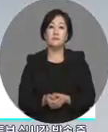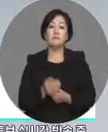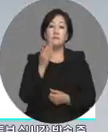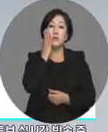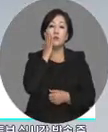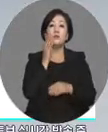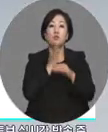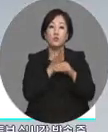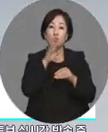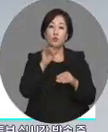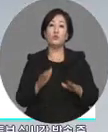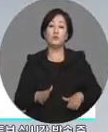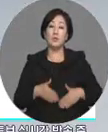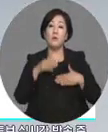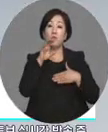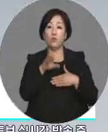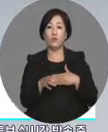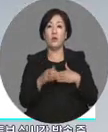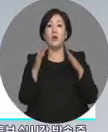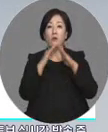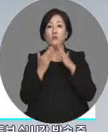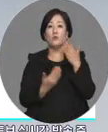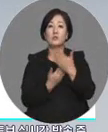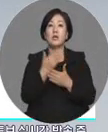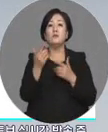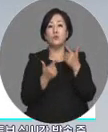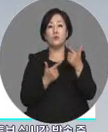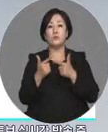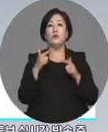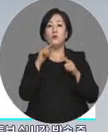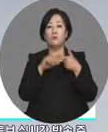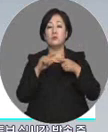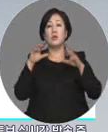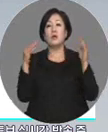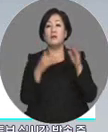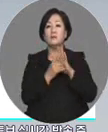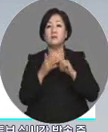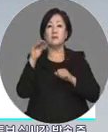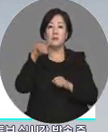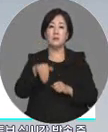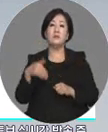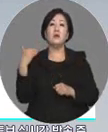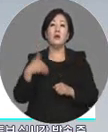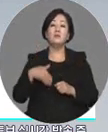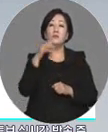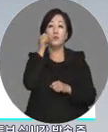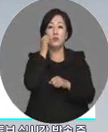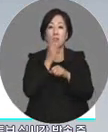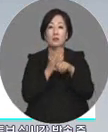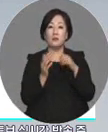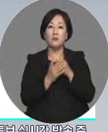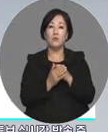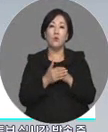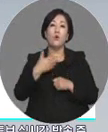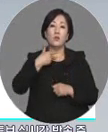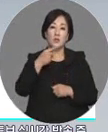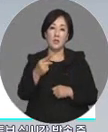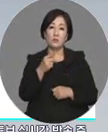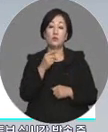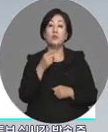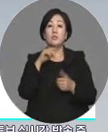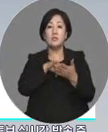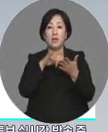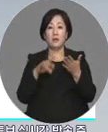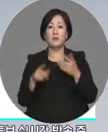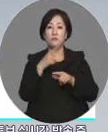울산 중구와 남구의 부동산 조정 대상 지역 해제가 불발에 그쳤습니다. 이에 따라 대출과 세금